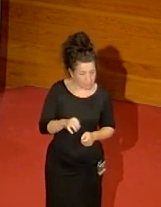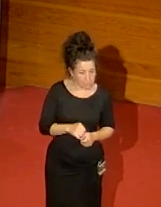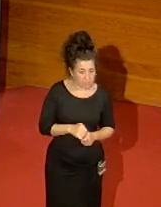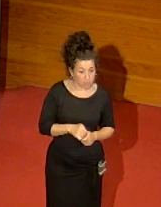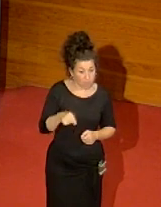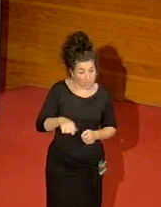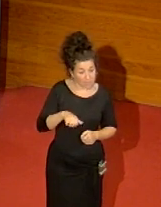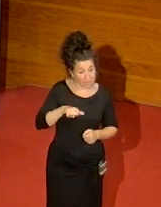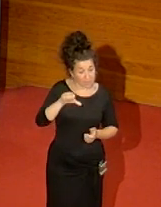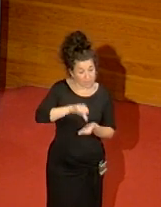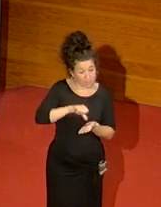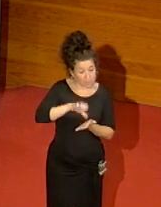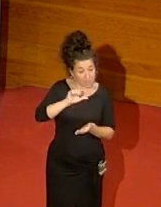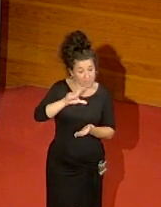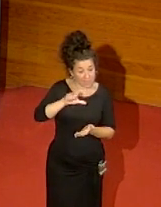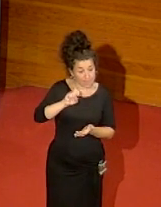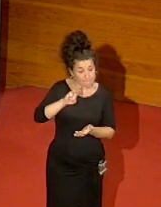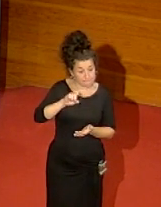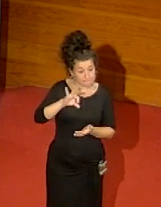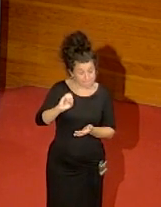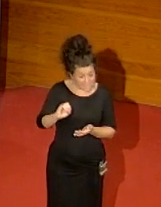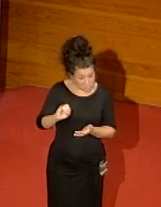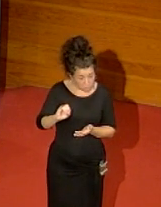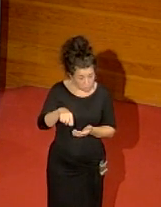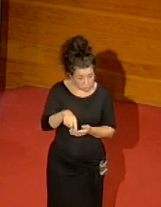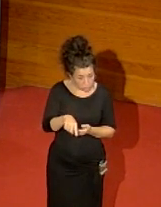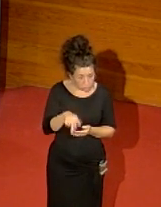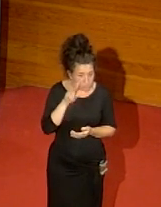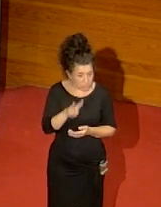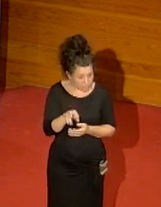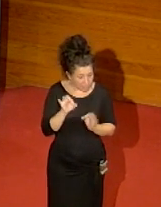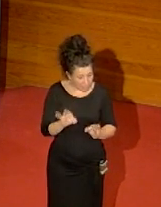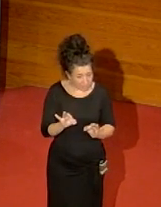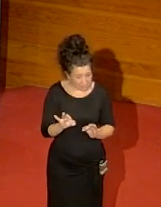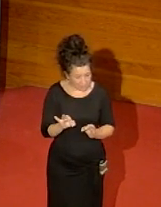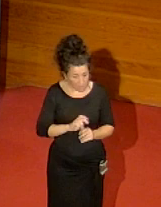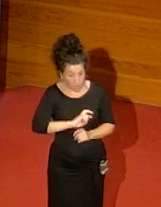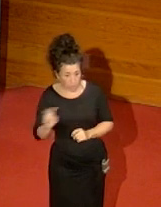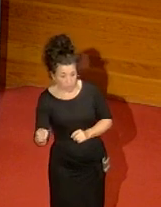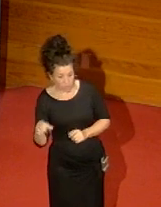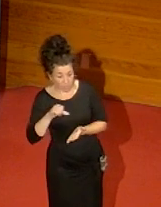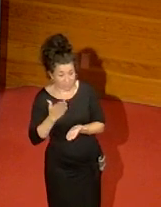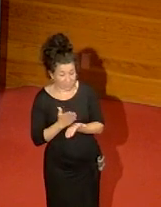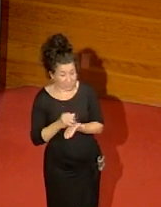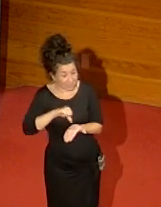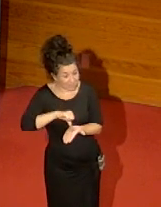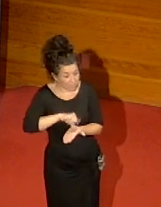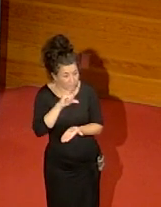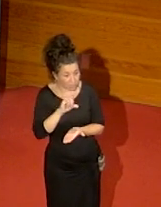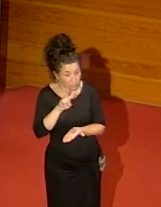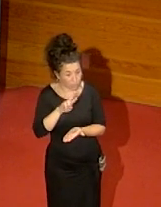Pason. Ciudad Juárezetik begiratzen baduzu El Paso, ikusiko duzu beste mito bat, ez, American Dream, amets amerikarra,